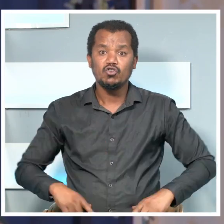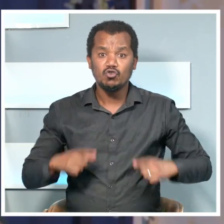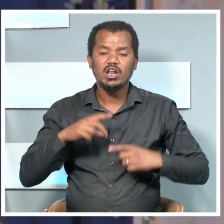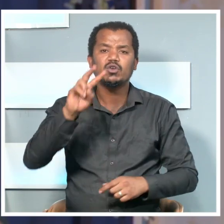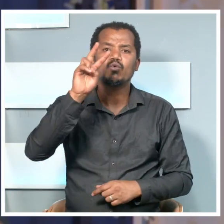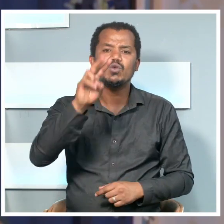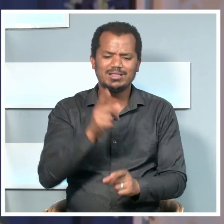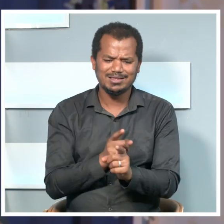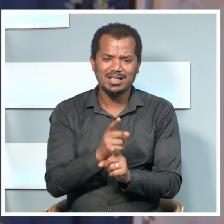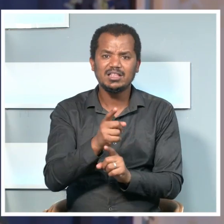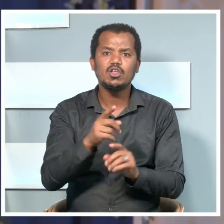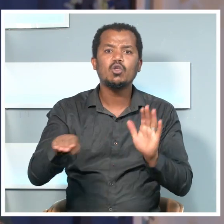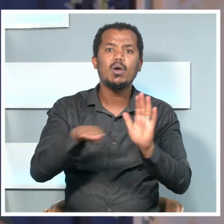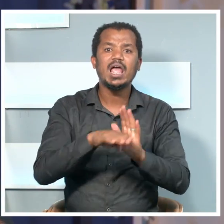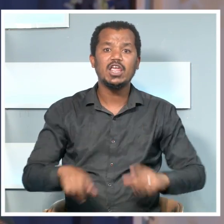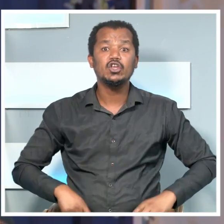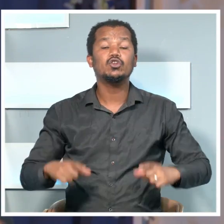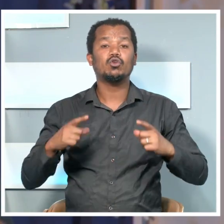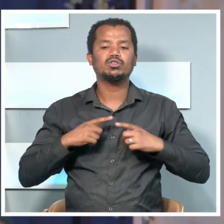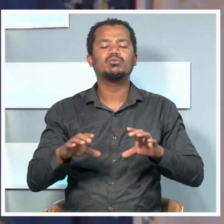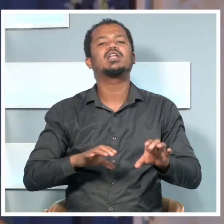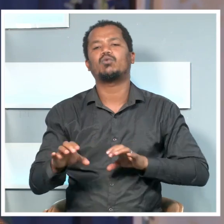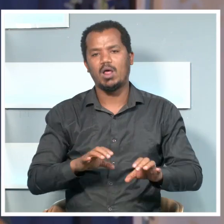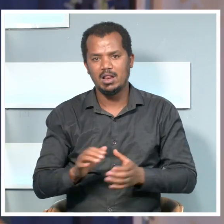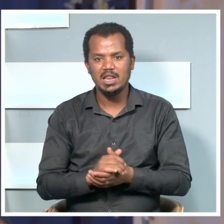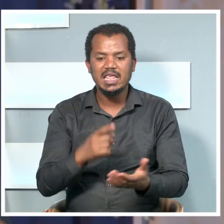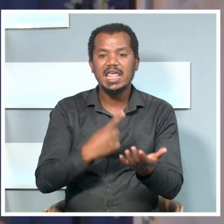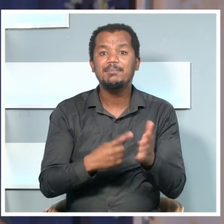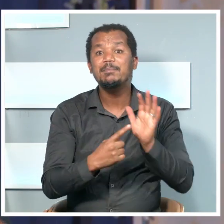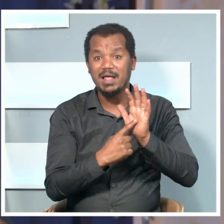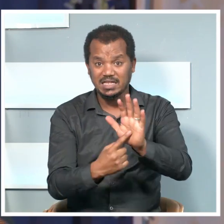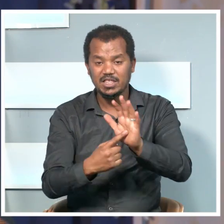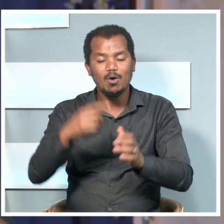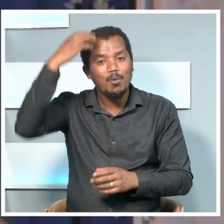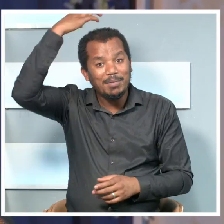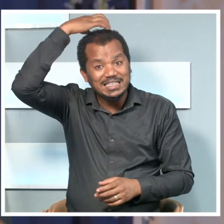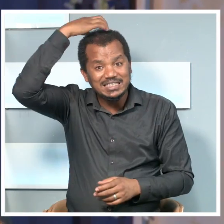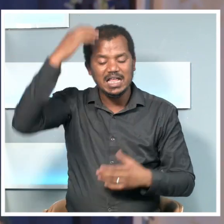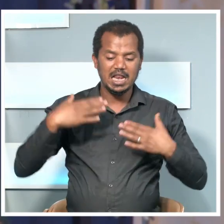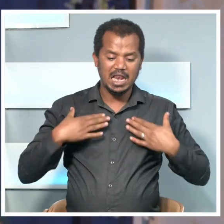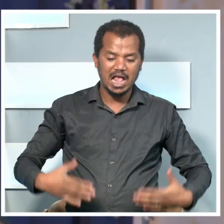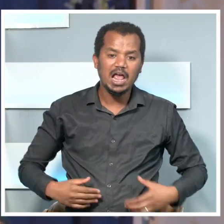ሁለት ቀጥተኛ ተወካዮች እንዲኖራቸው ተደርጓል። ይህም የሚያሳየው መንግስት